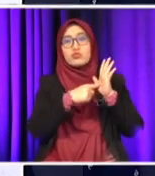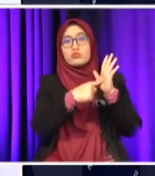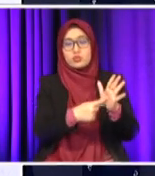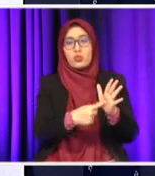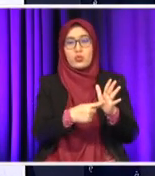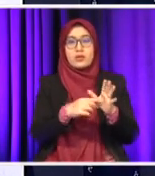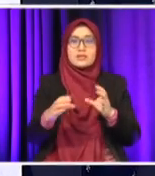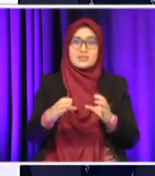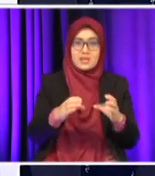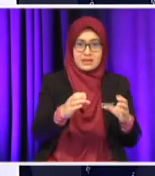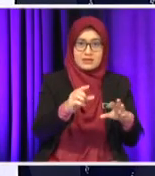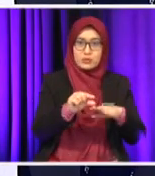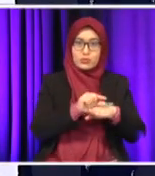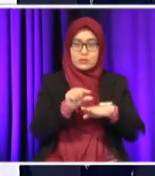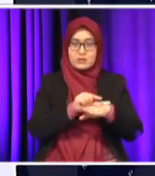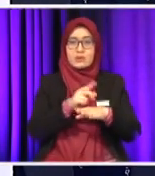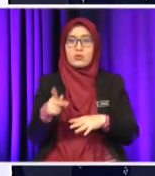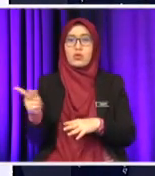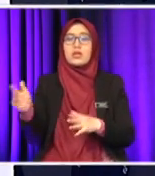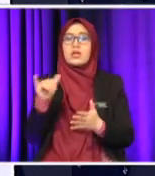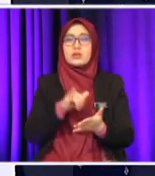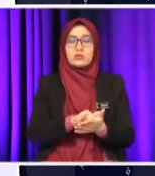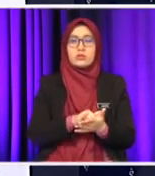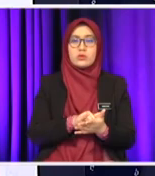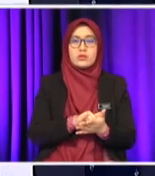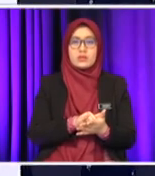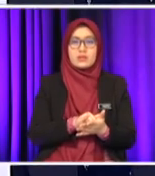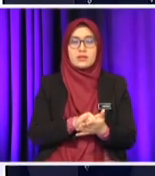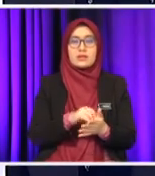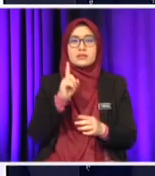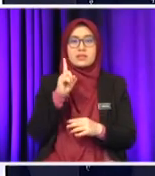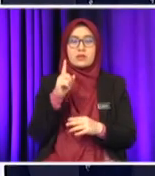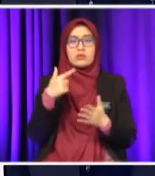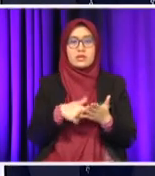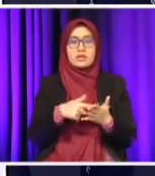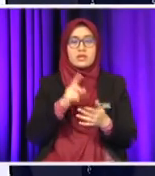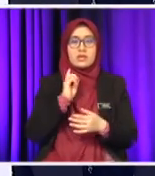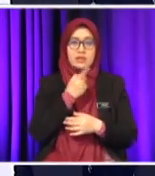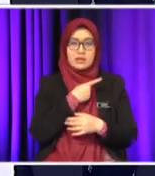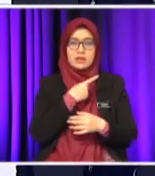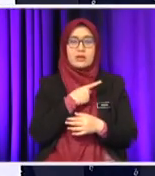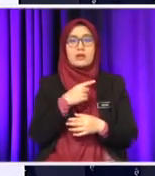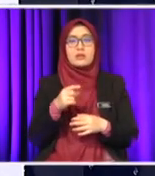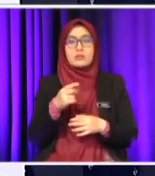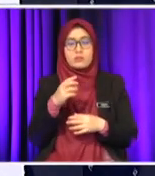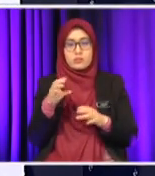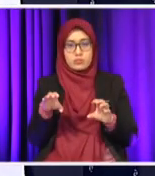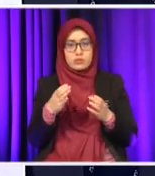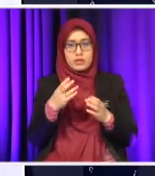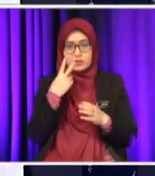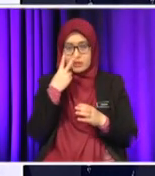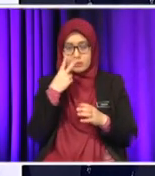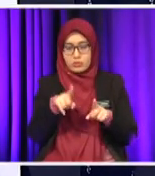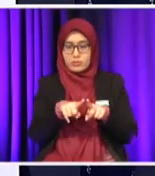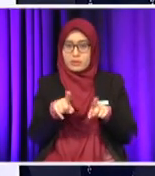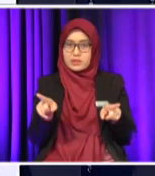nah oke kemudian kita buat perbandingan satu lagi ialah Perbandingan perbandingan kita coba membandingkan produk